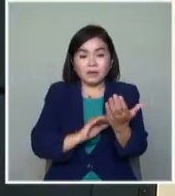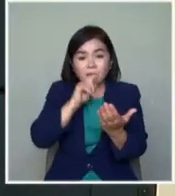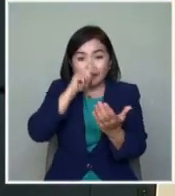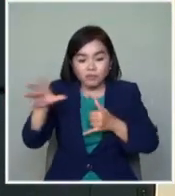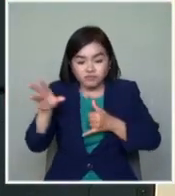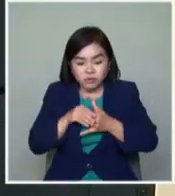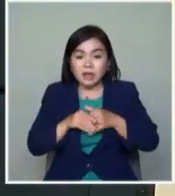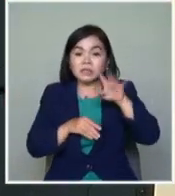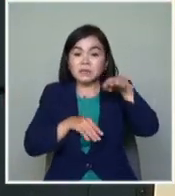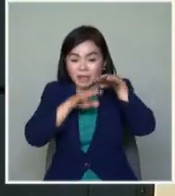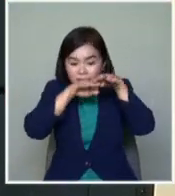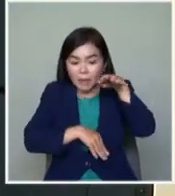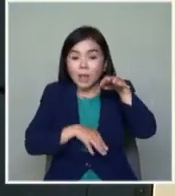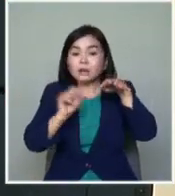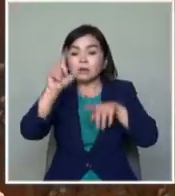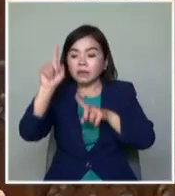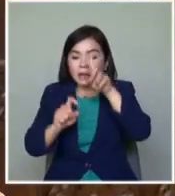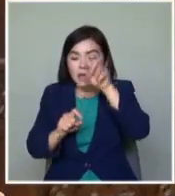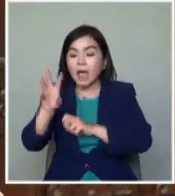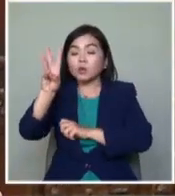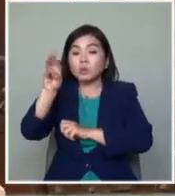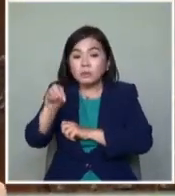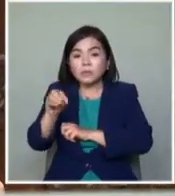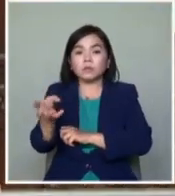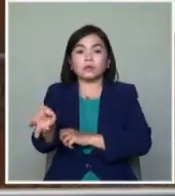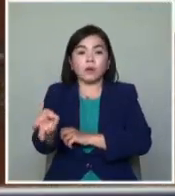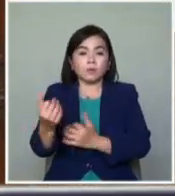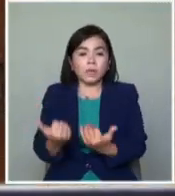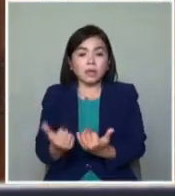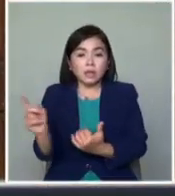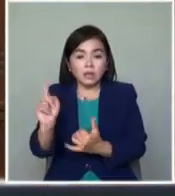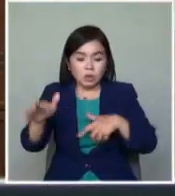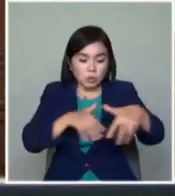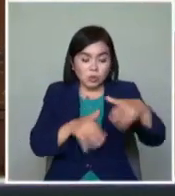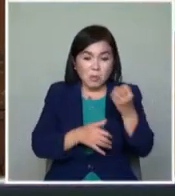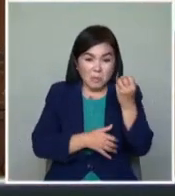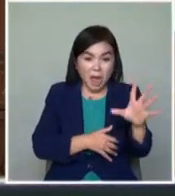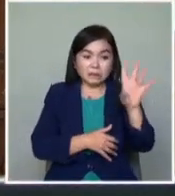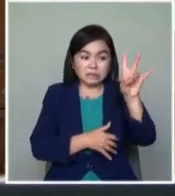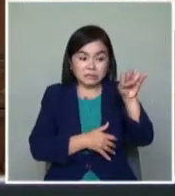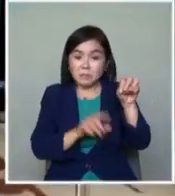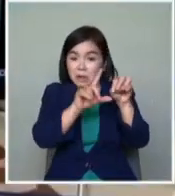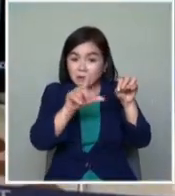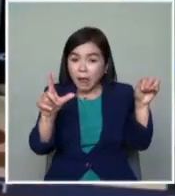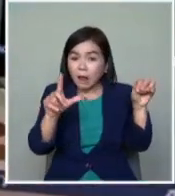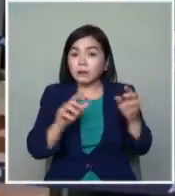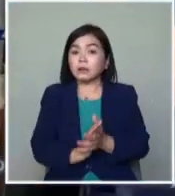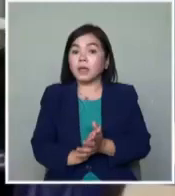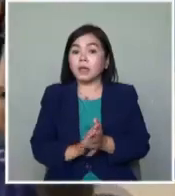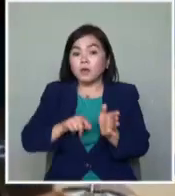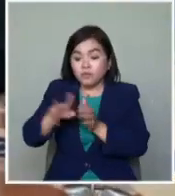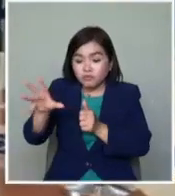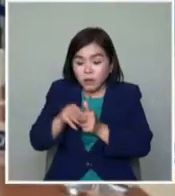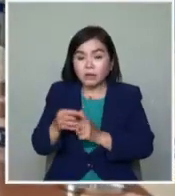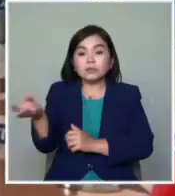ต่ำกว่า 4,000 คนผู้เสียชีวิตเพียง60คนขณะที่มีประชากรถึง70ล้านคนถือเป็นหนึ่งประเทศ